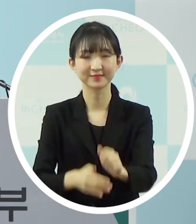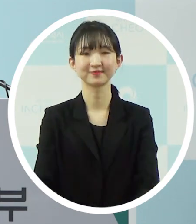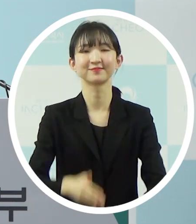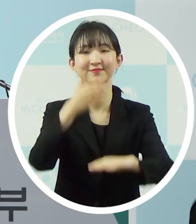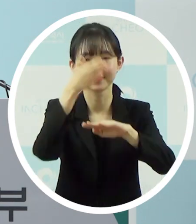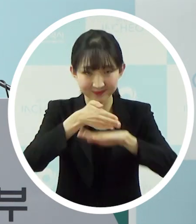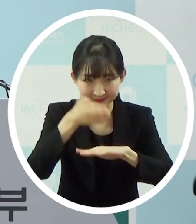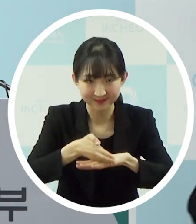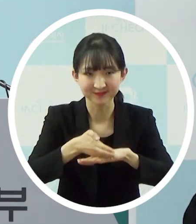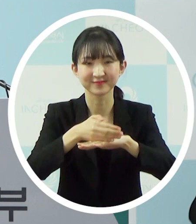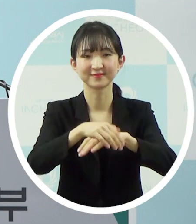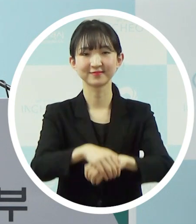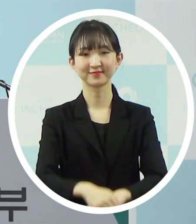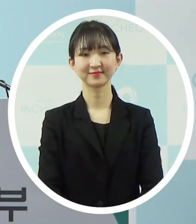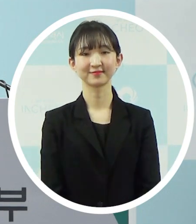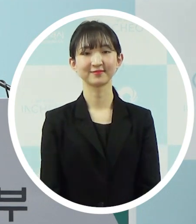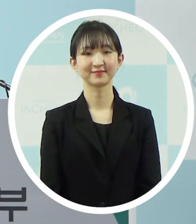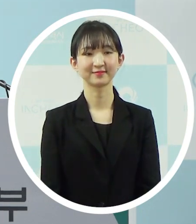감사합니다.